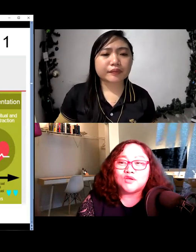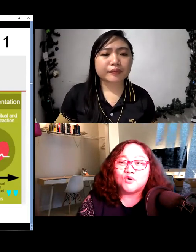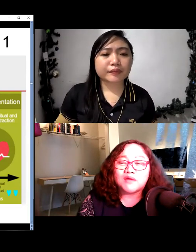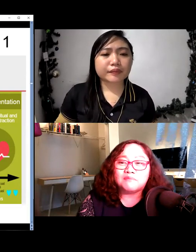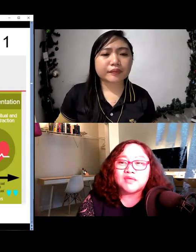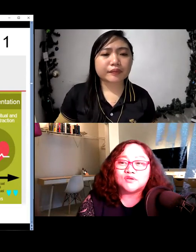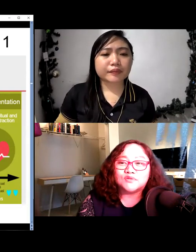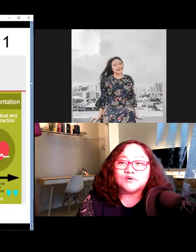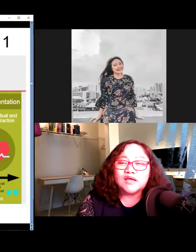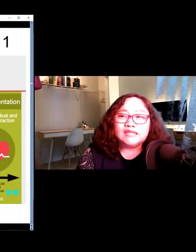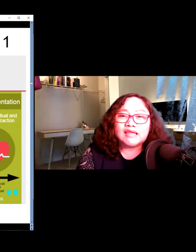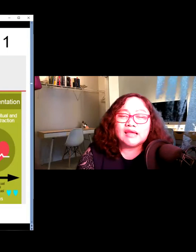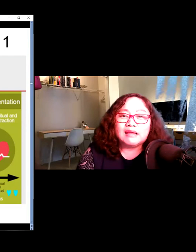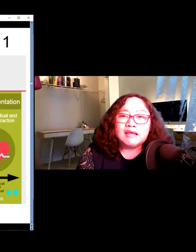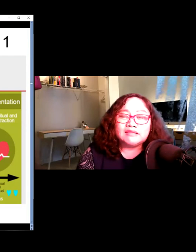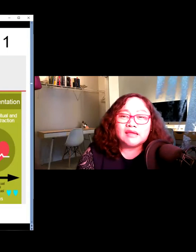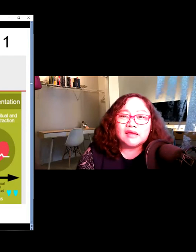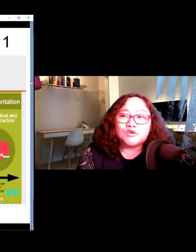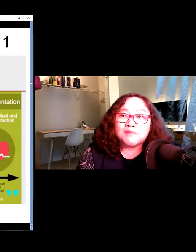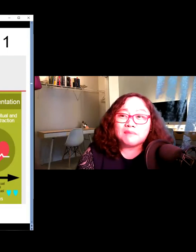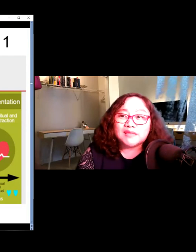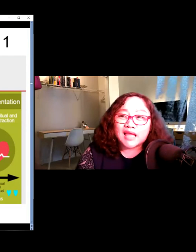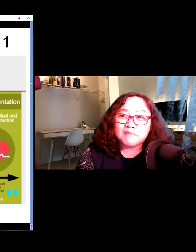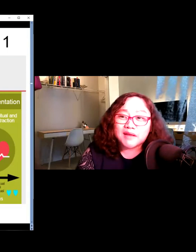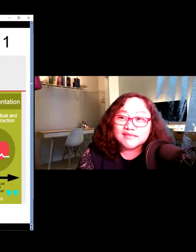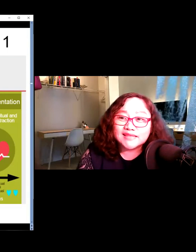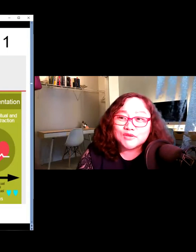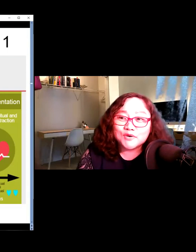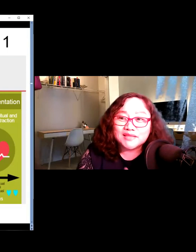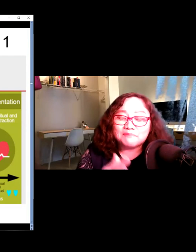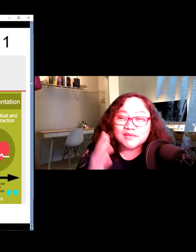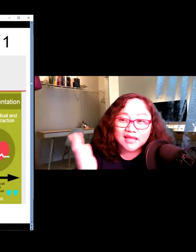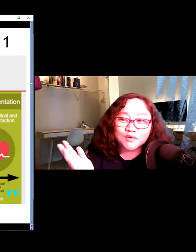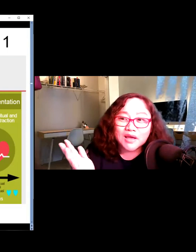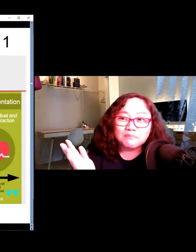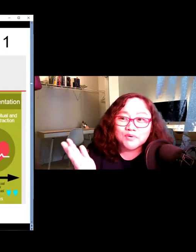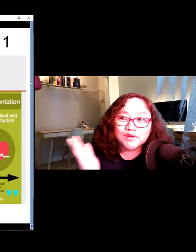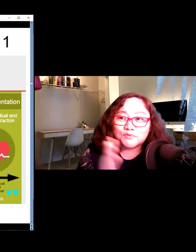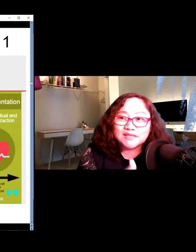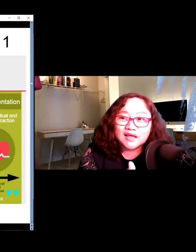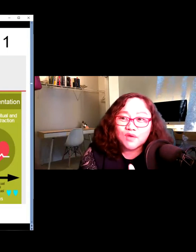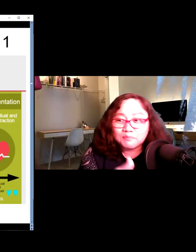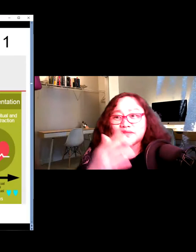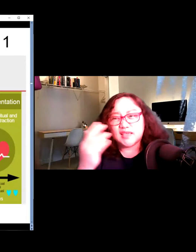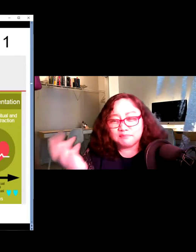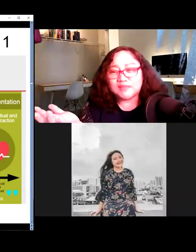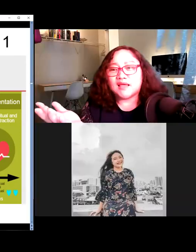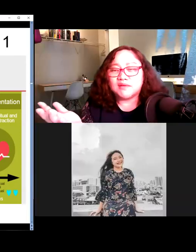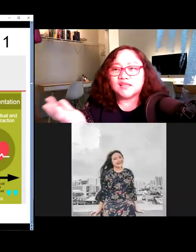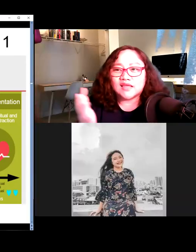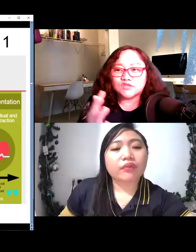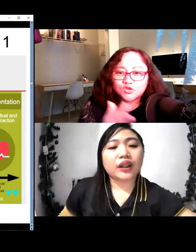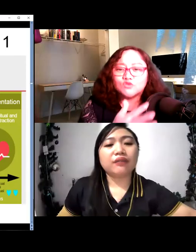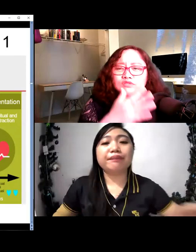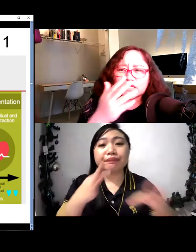alumni homecoming niyo, no, na yung mga pinakamaganda ninyo biglang pinakagwapo, at yung pinakagwapo nagiging